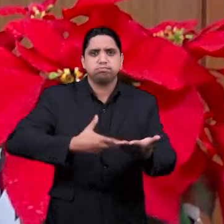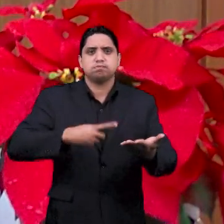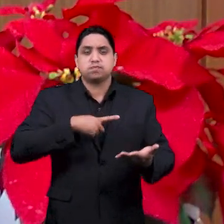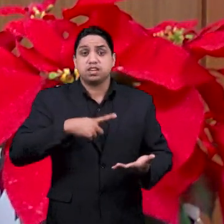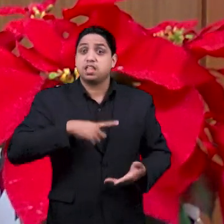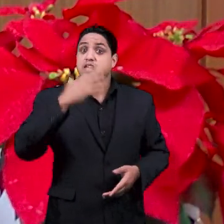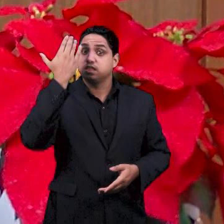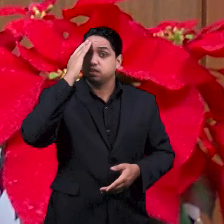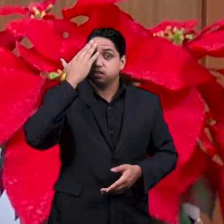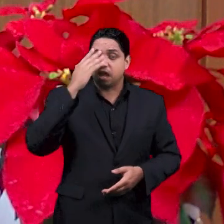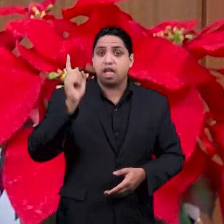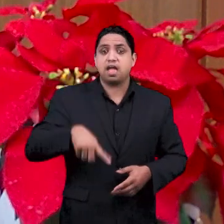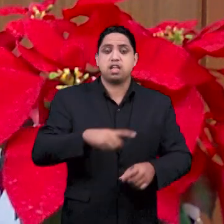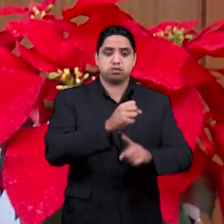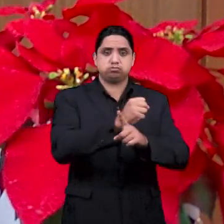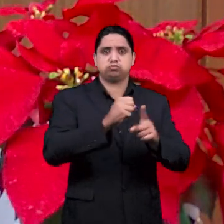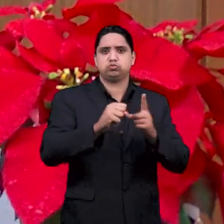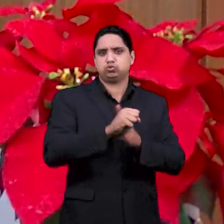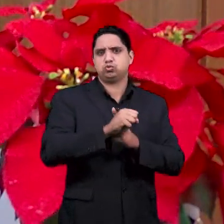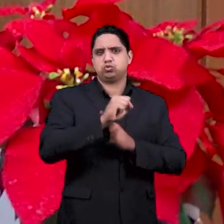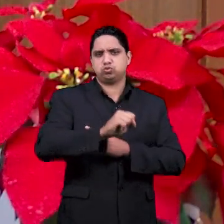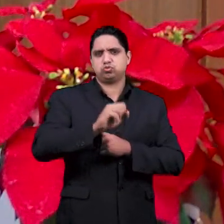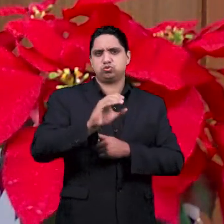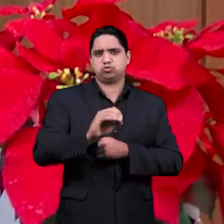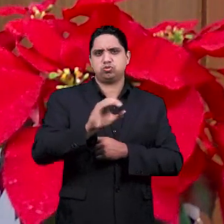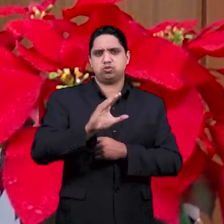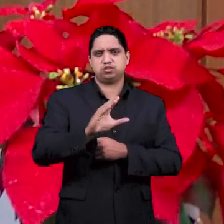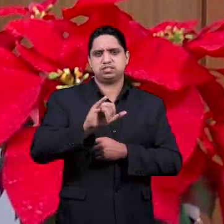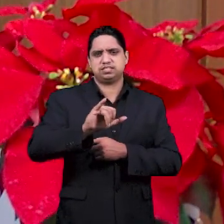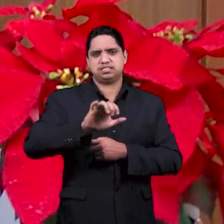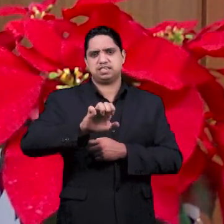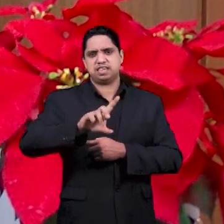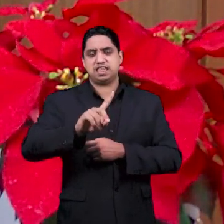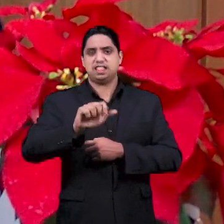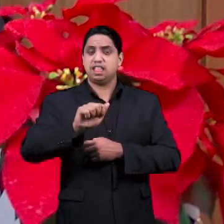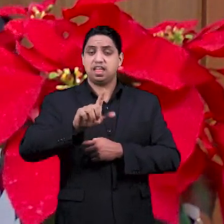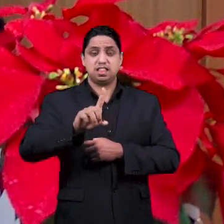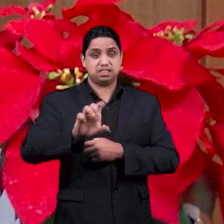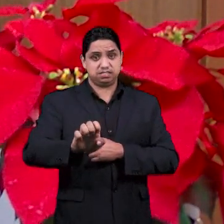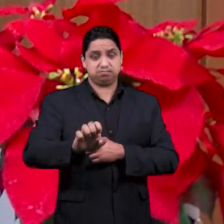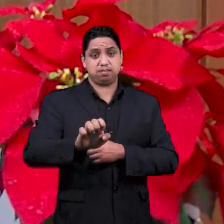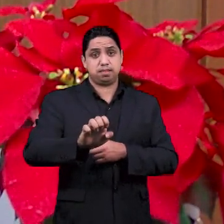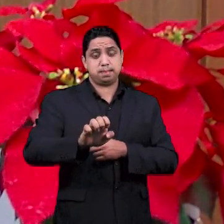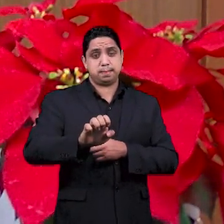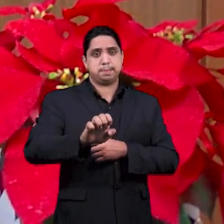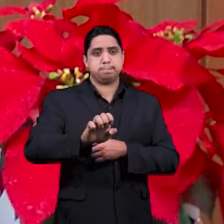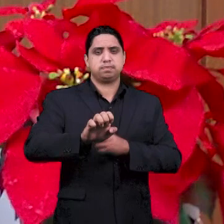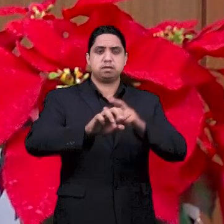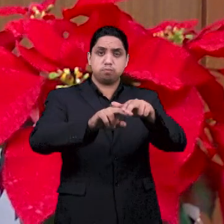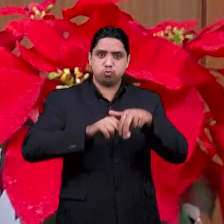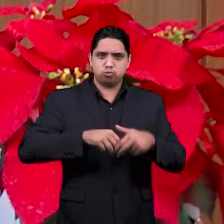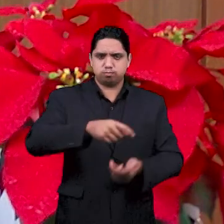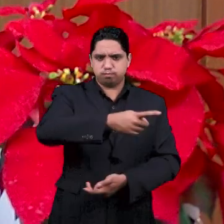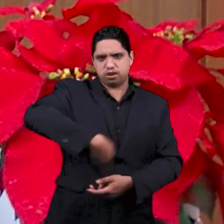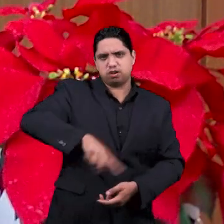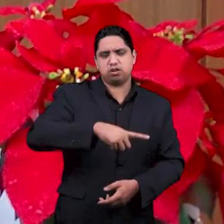общаться. Это и от этого и происходит слово «общество», да? Для нас